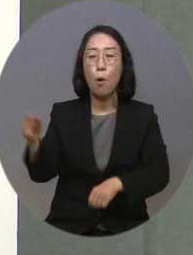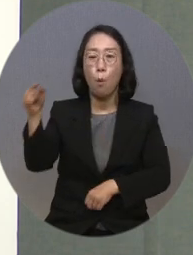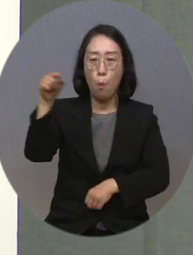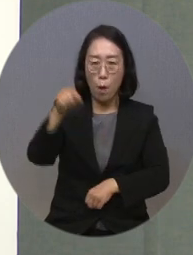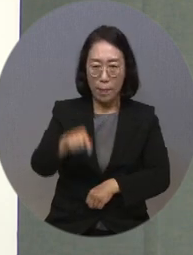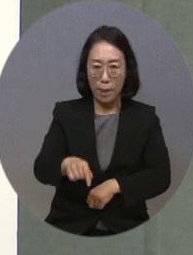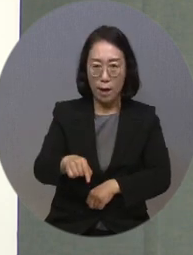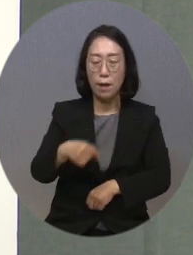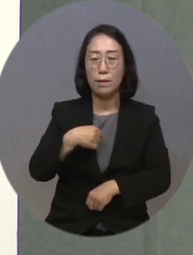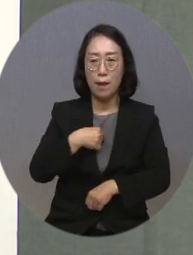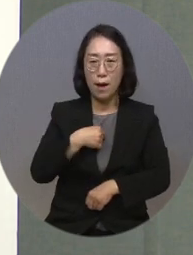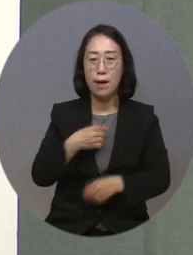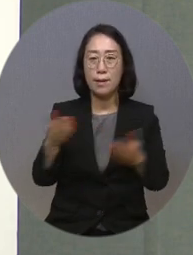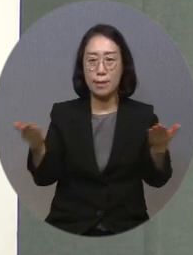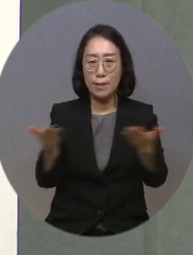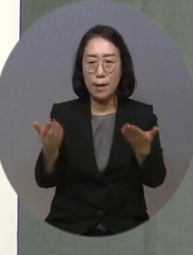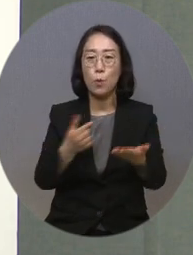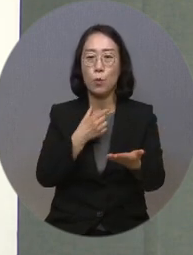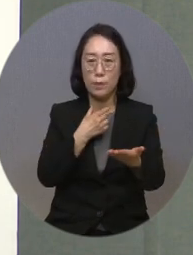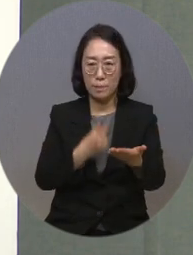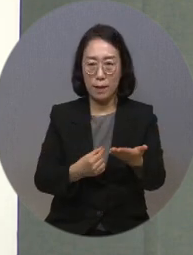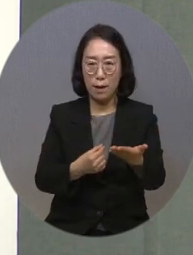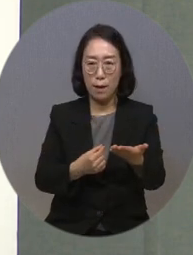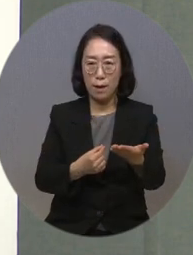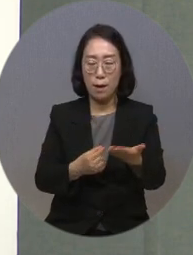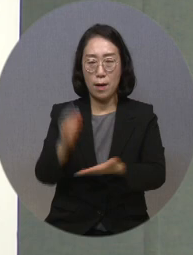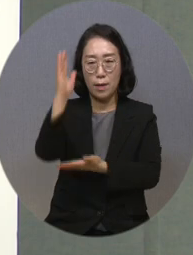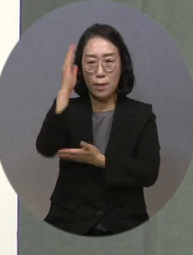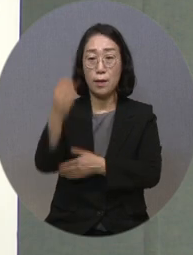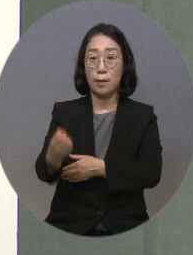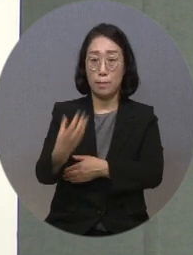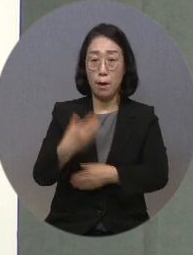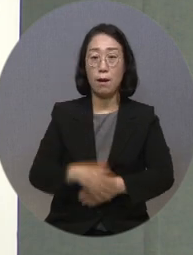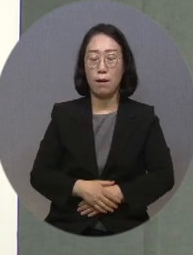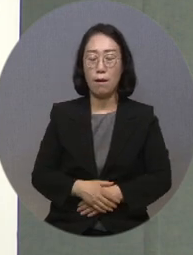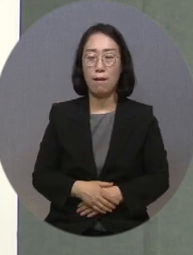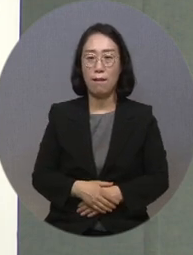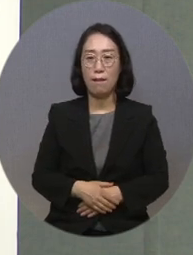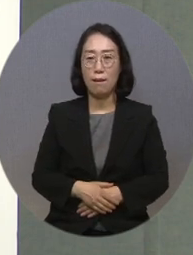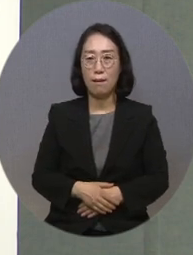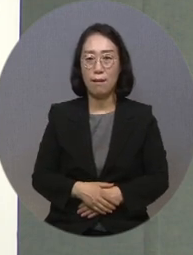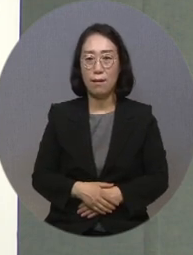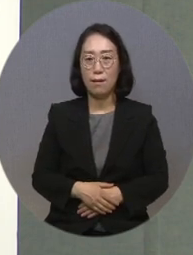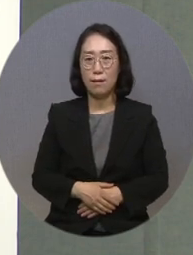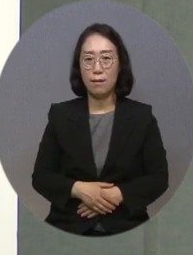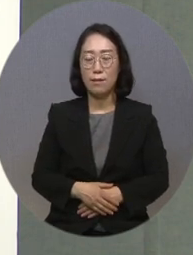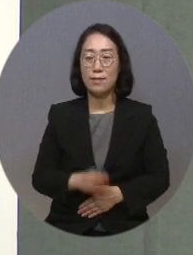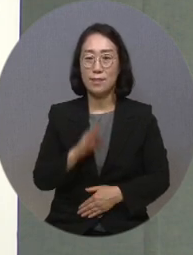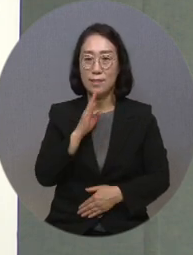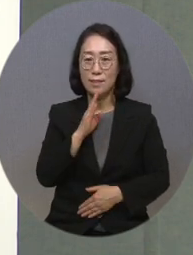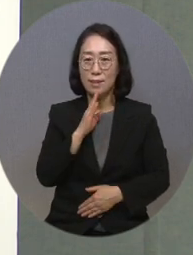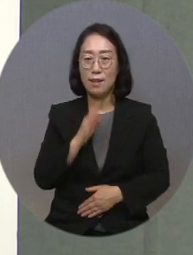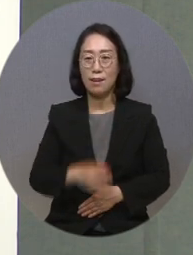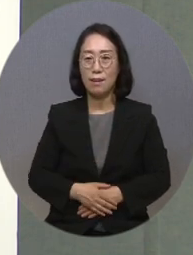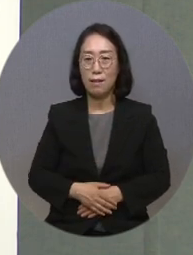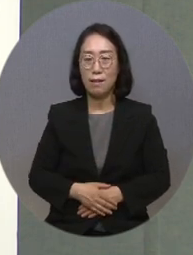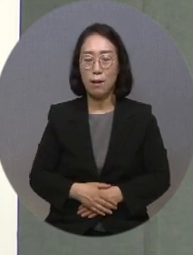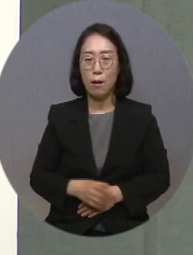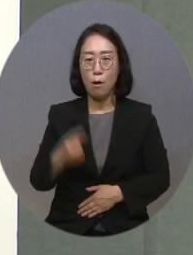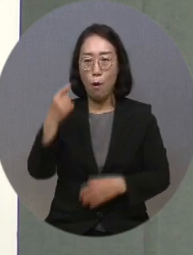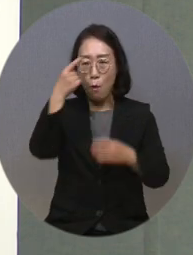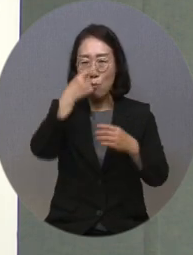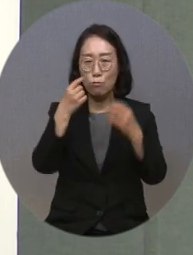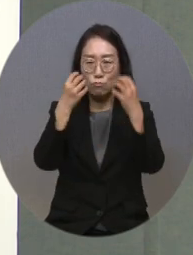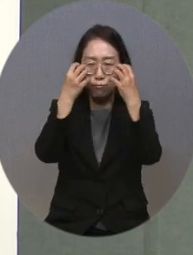한국에서 자기가 근무를 하고 싶다. 네. 이런 얘기를 할 때에 정말 눈시울이